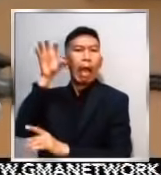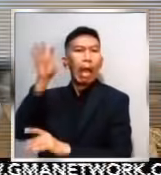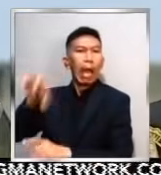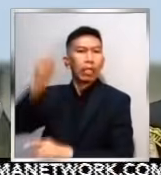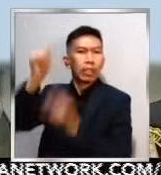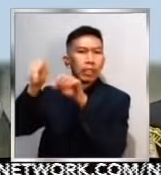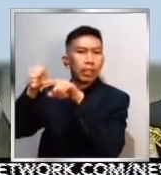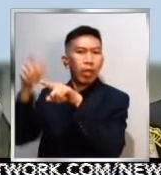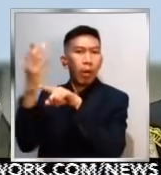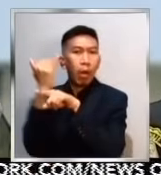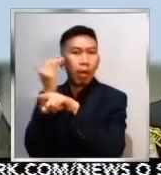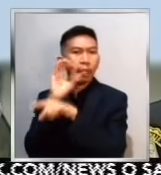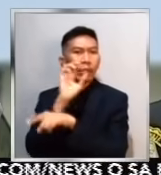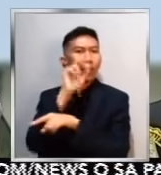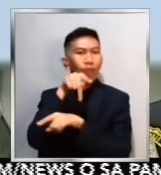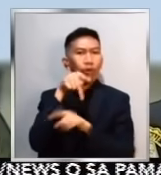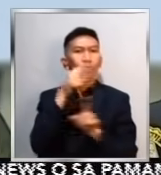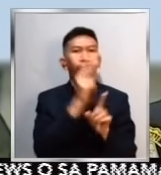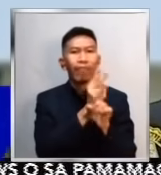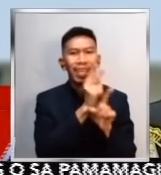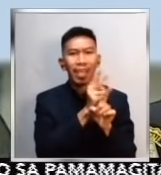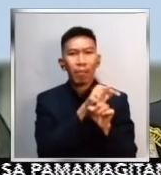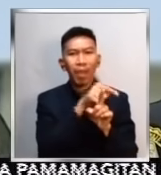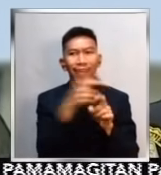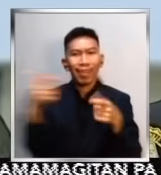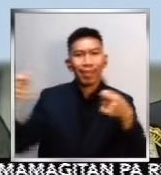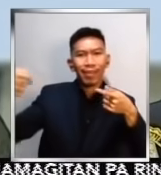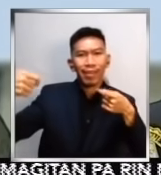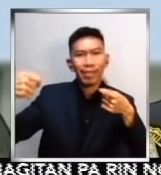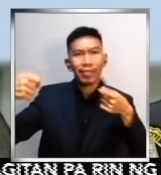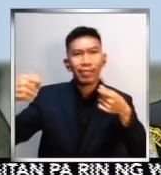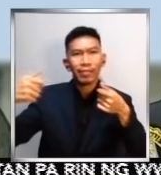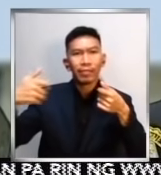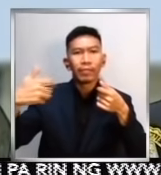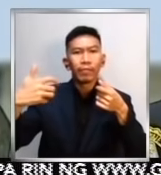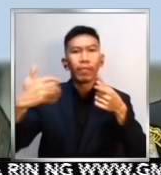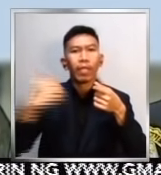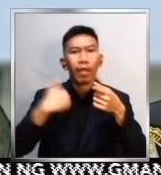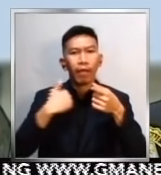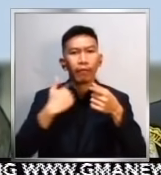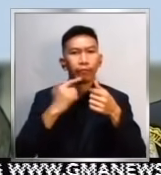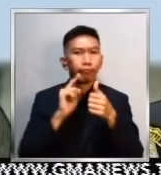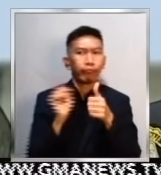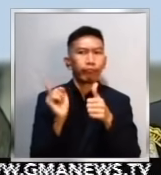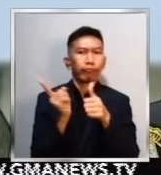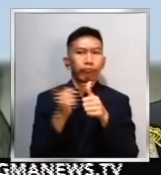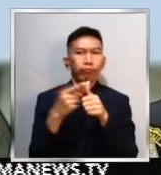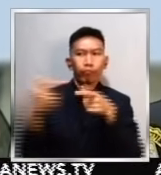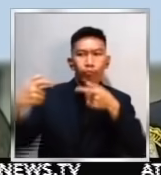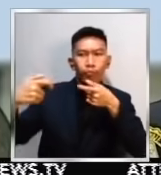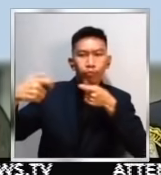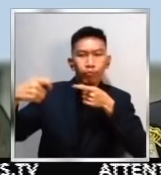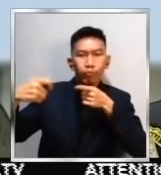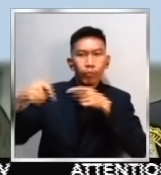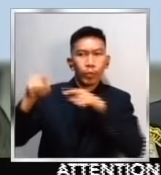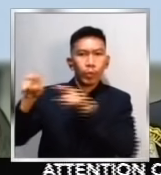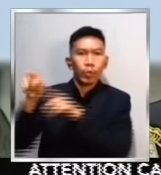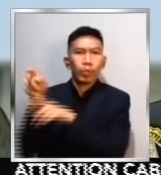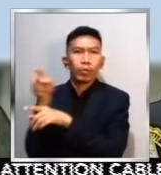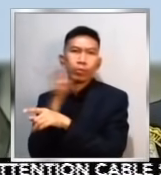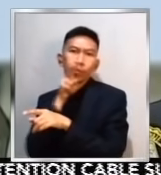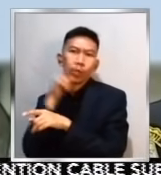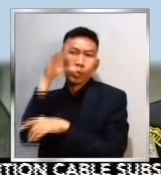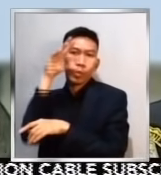biktima. Nakakuha po kami ng initial contact sa suspect